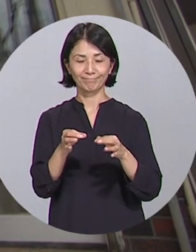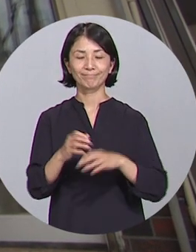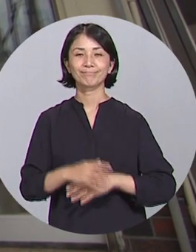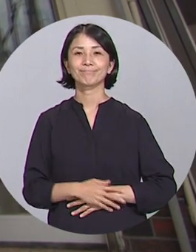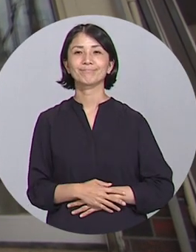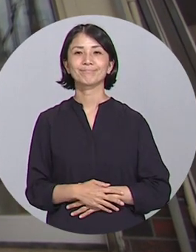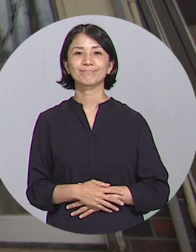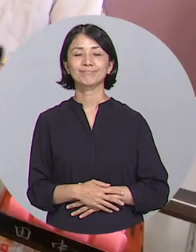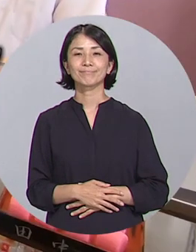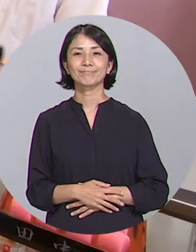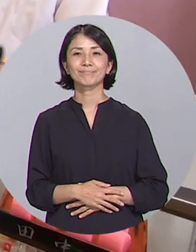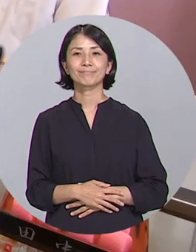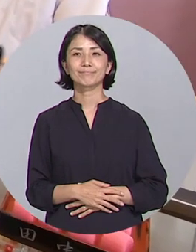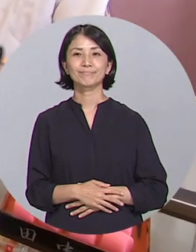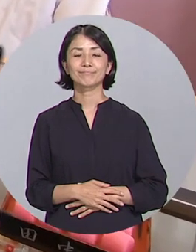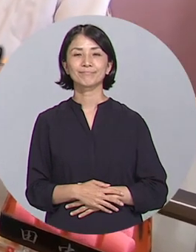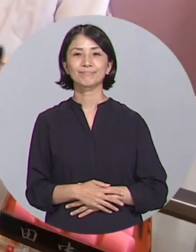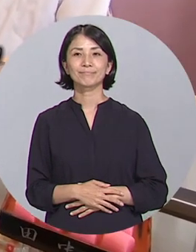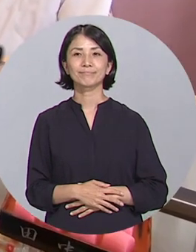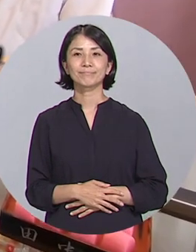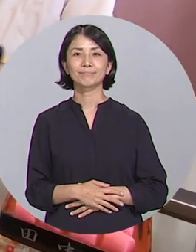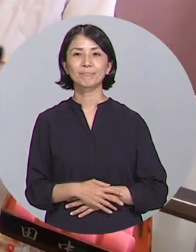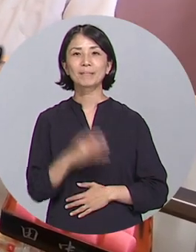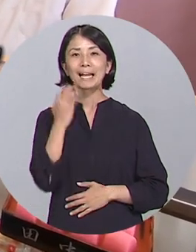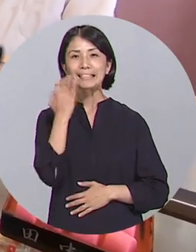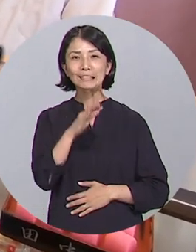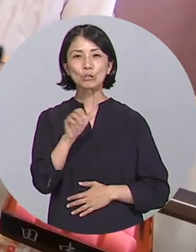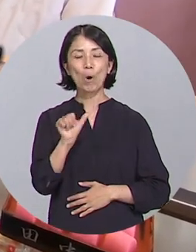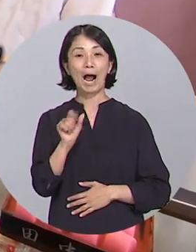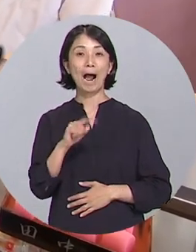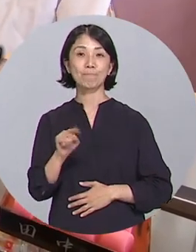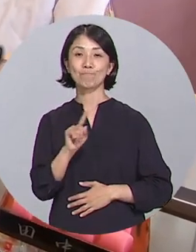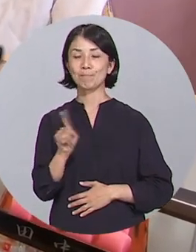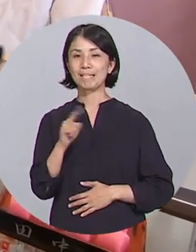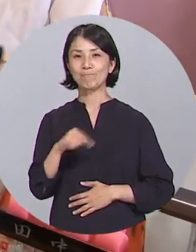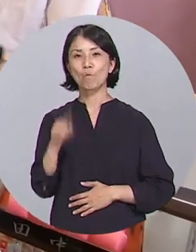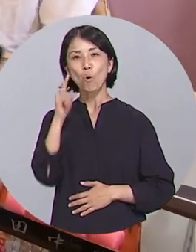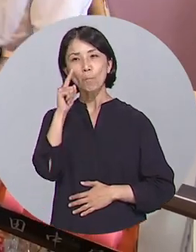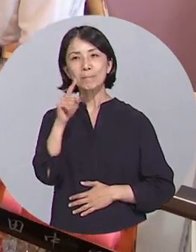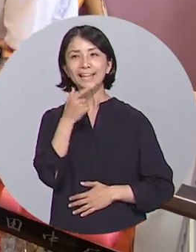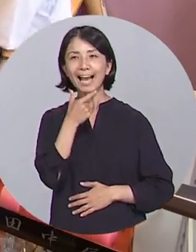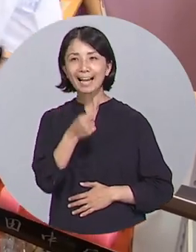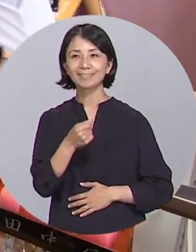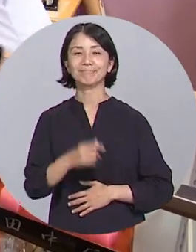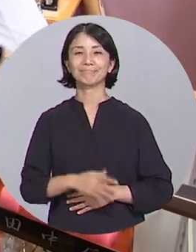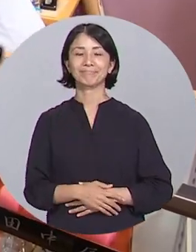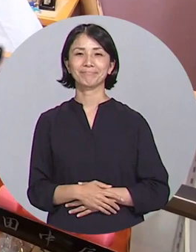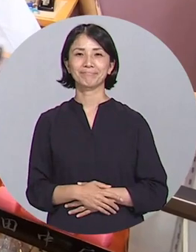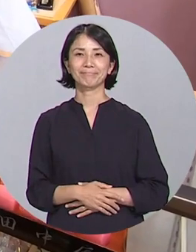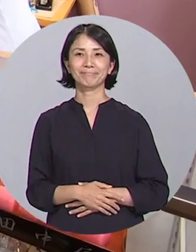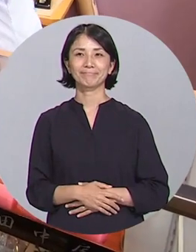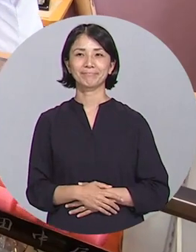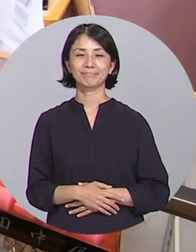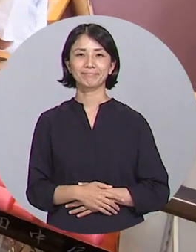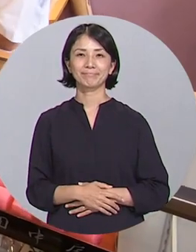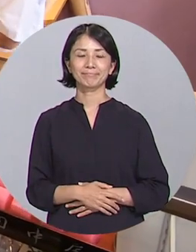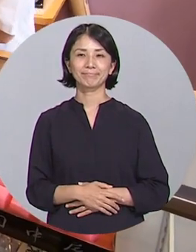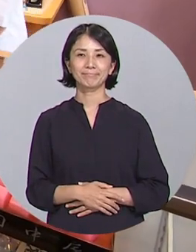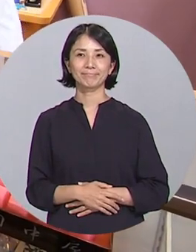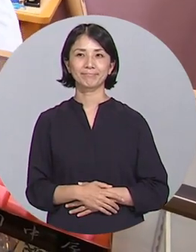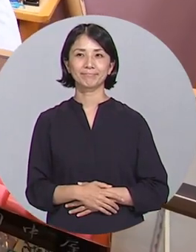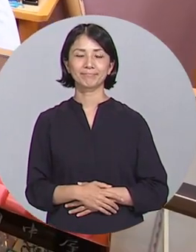。 早速なんですが、はい、塩あんびんを見せていただきたいんですけれども、はい、よろしいですか？は